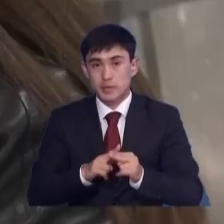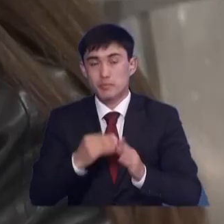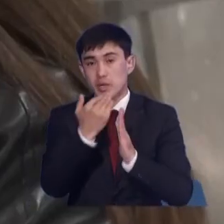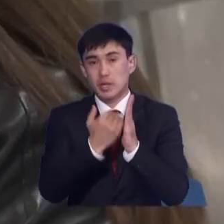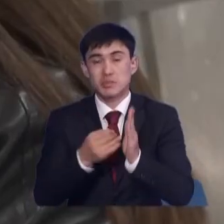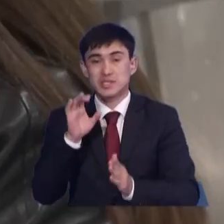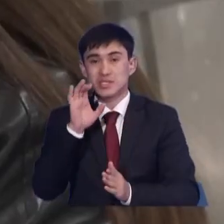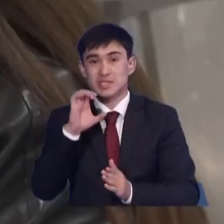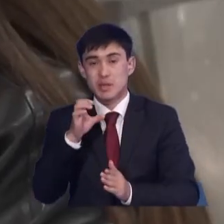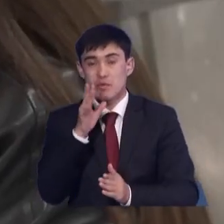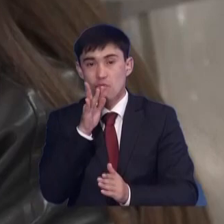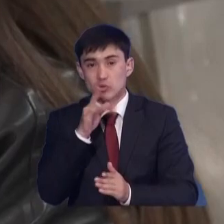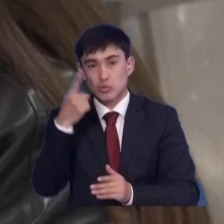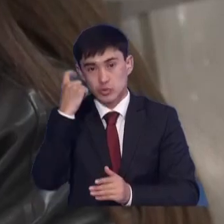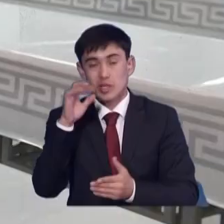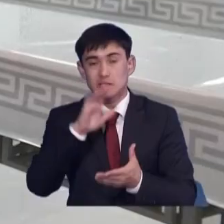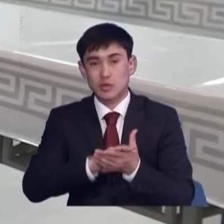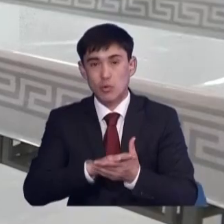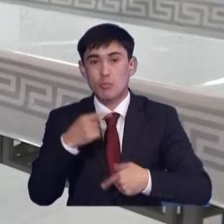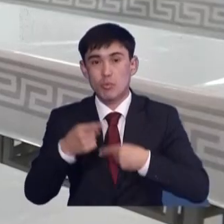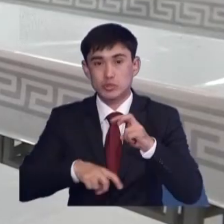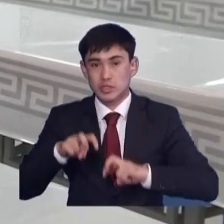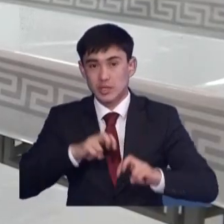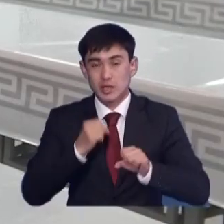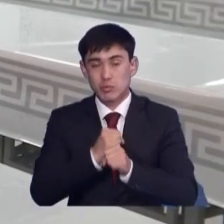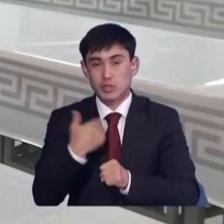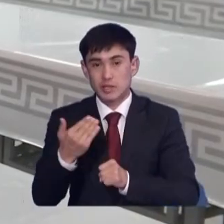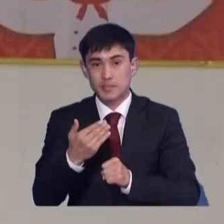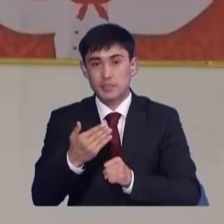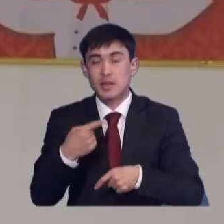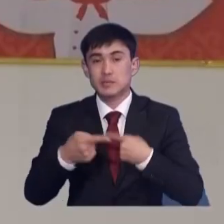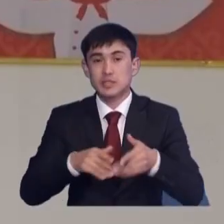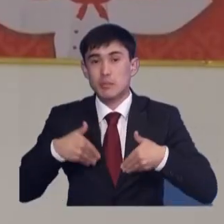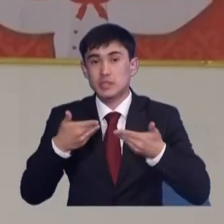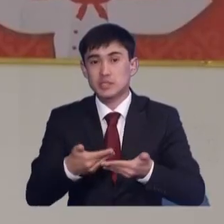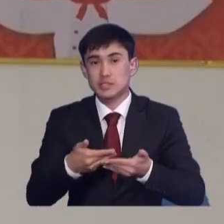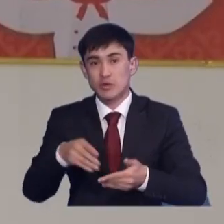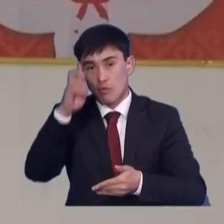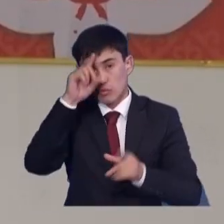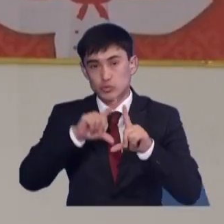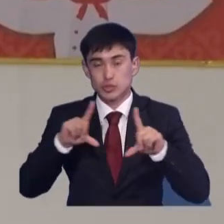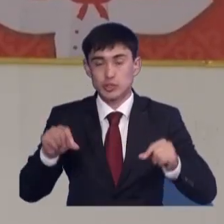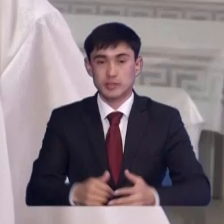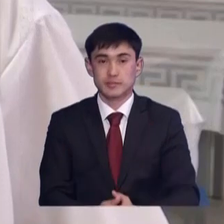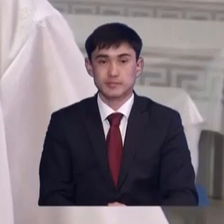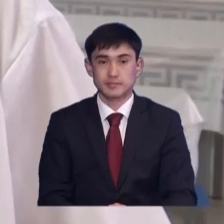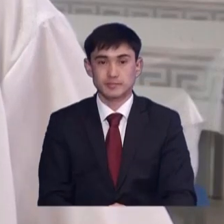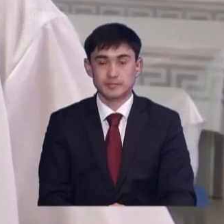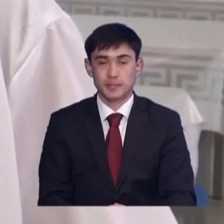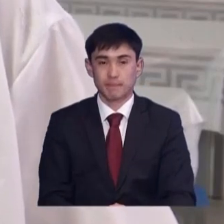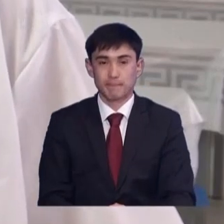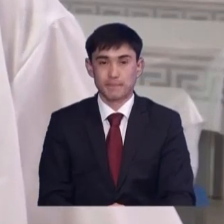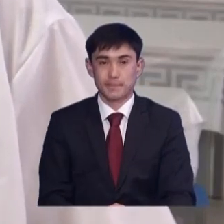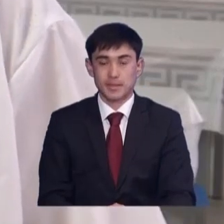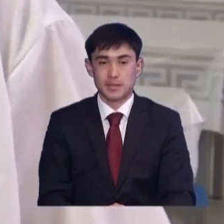программе «Серебряный возраст» узнала от знакомых. В поисках работы она в последующем обратилась в госучреждение.